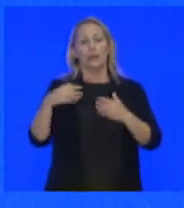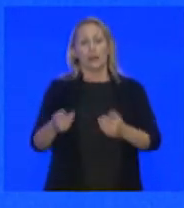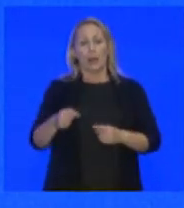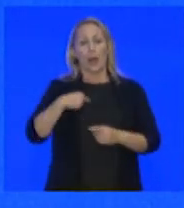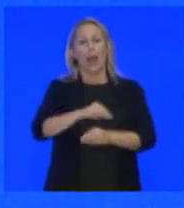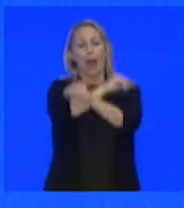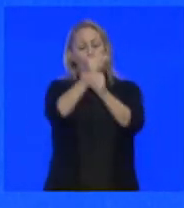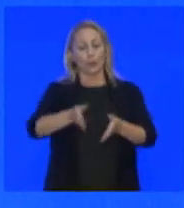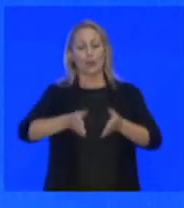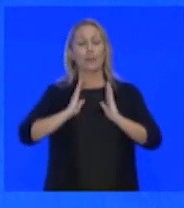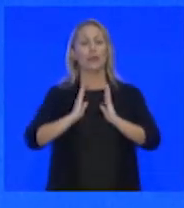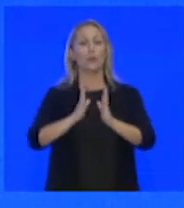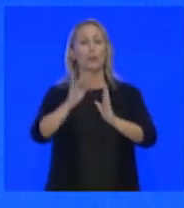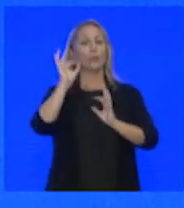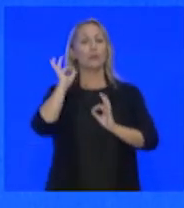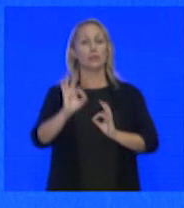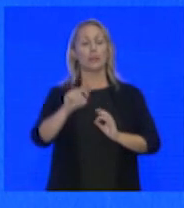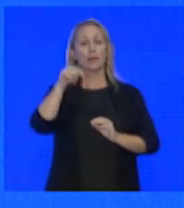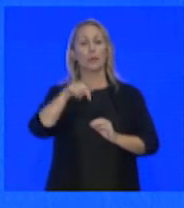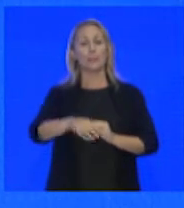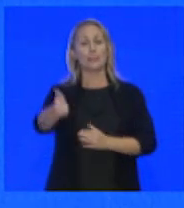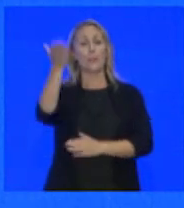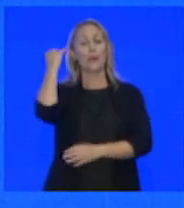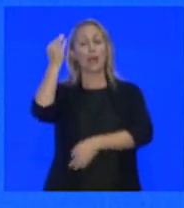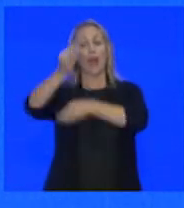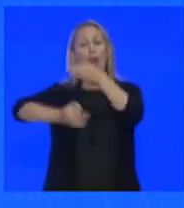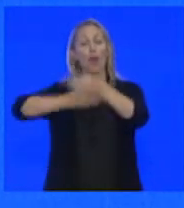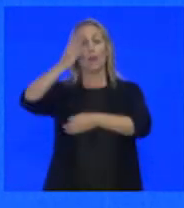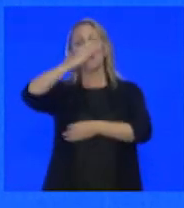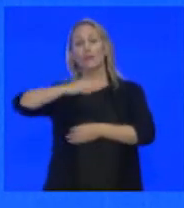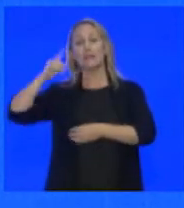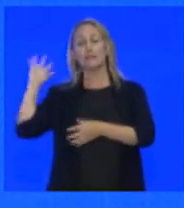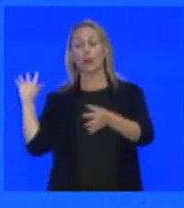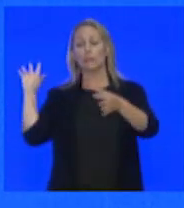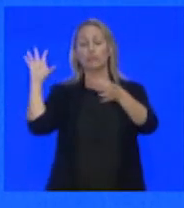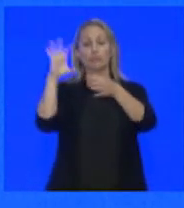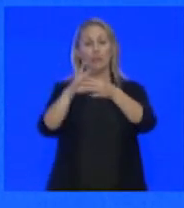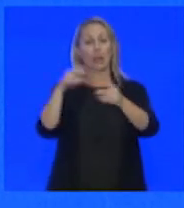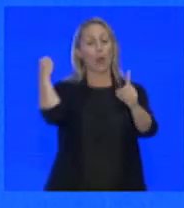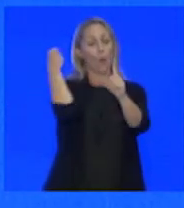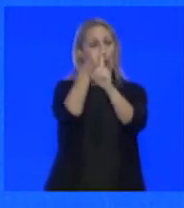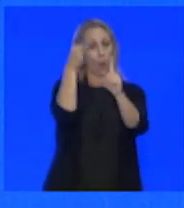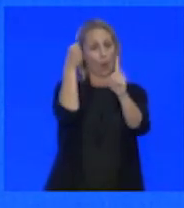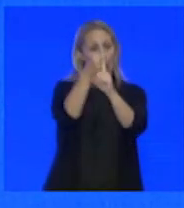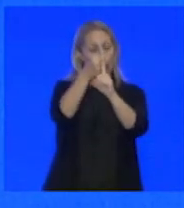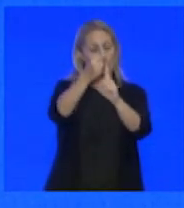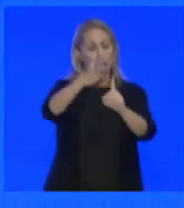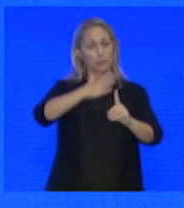κινηθούμε. Με οδηγώ τα λόγια παρακαταθήκη του Βενιζέλου. Ο αγώνας μας